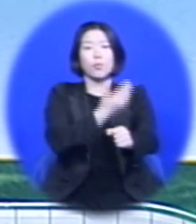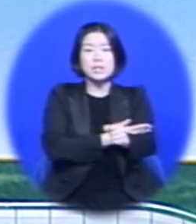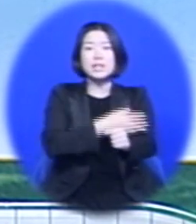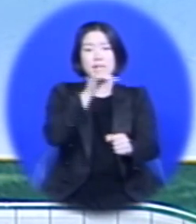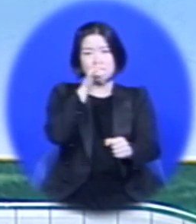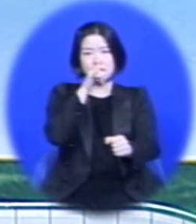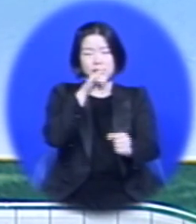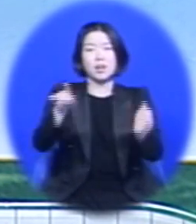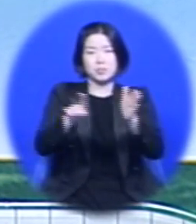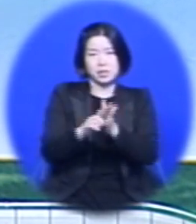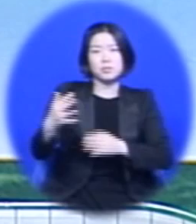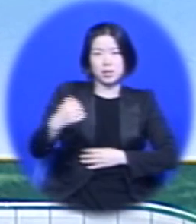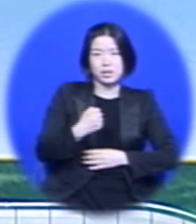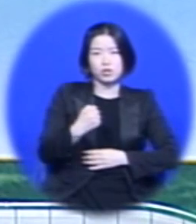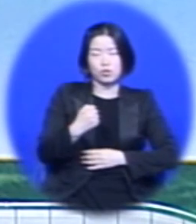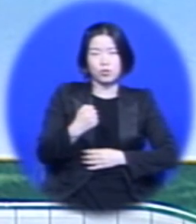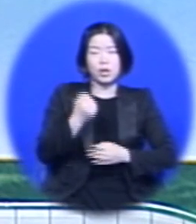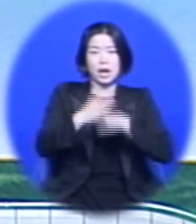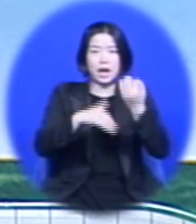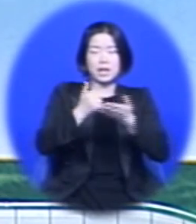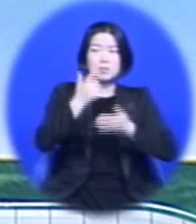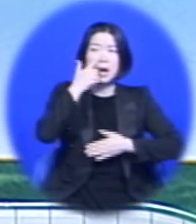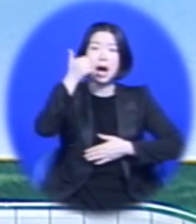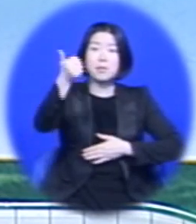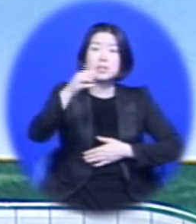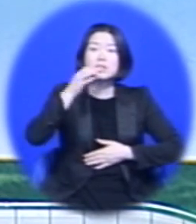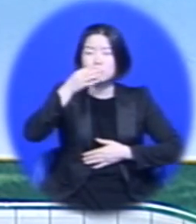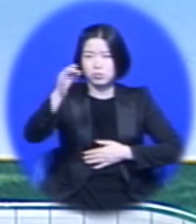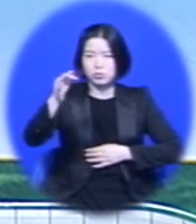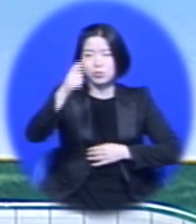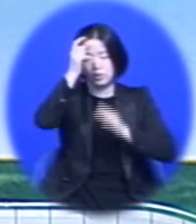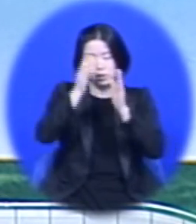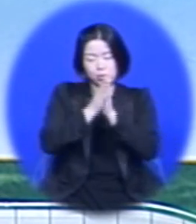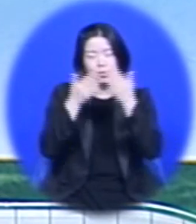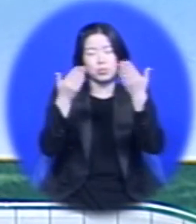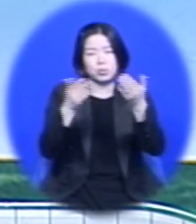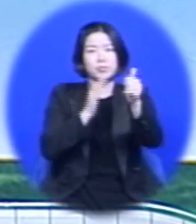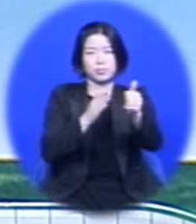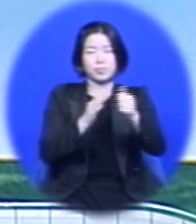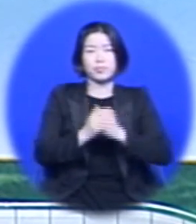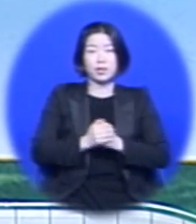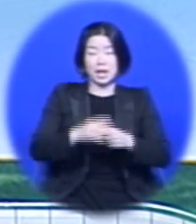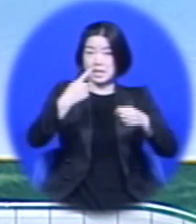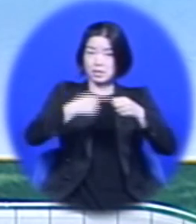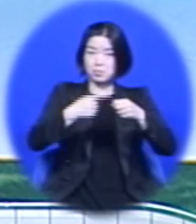있는 믿음으로 하나님을 아버지라고 부르고 기도하실 수 있게 되기를 바랍니다. 첫